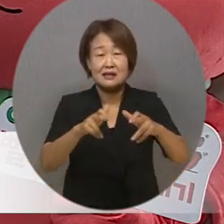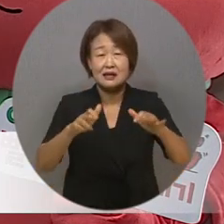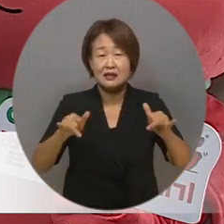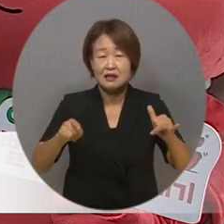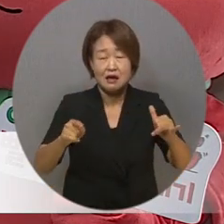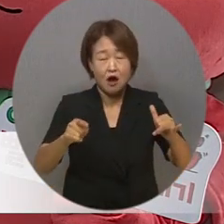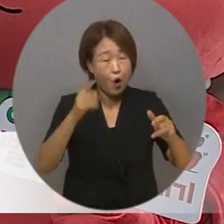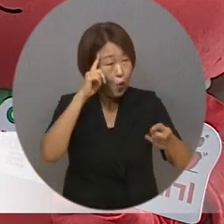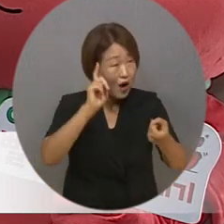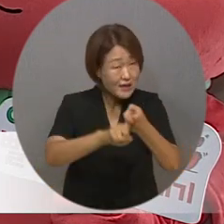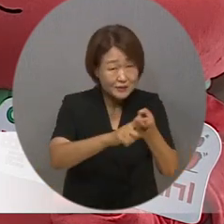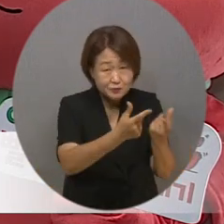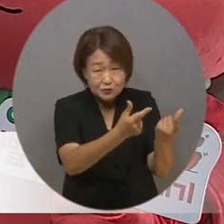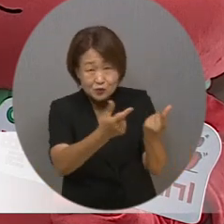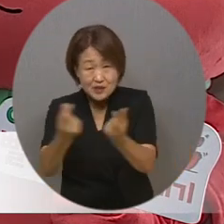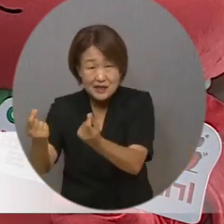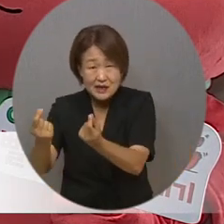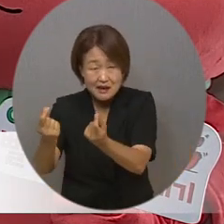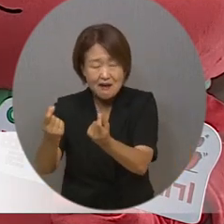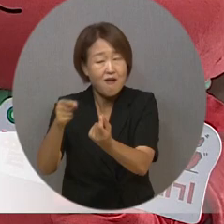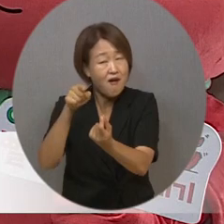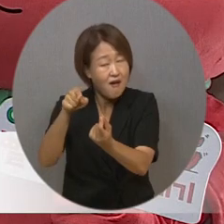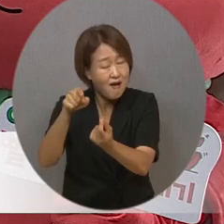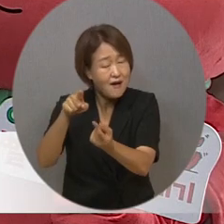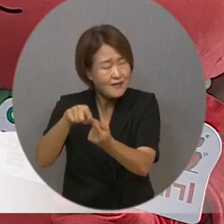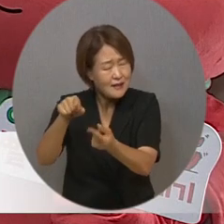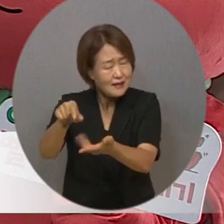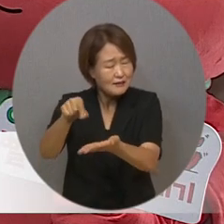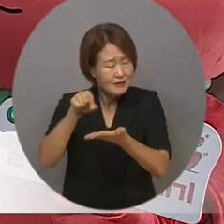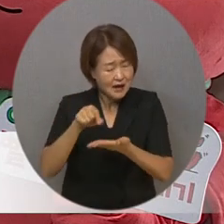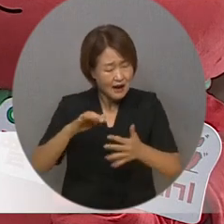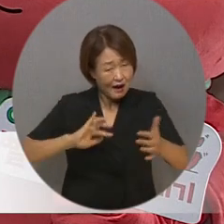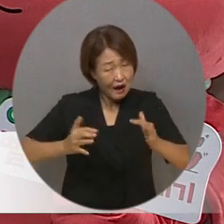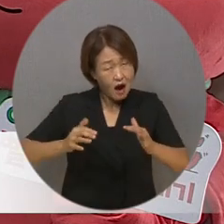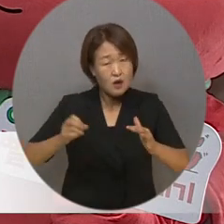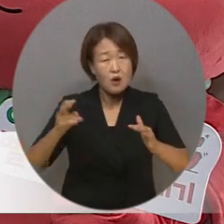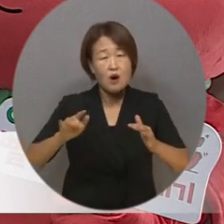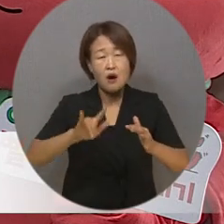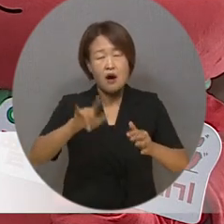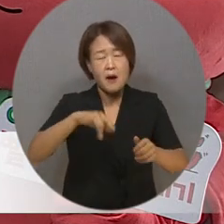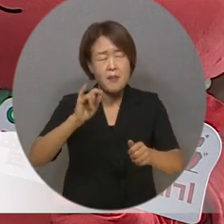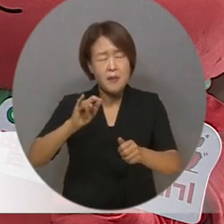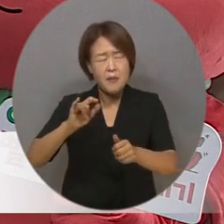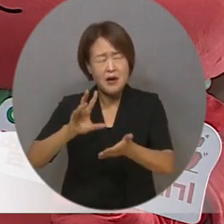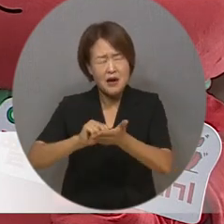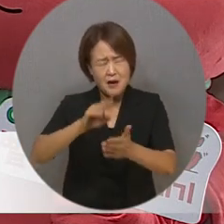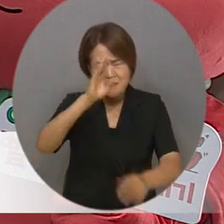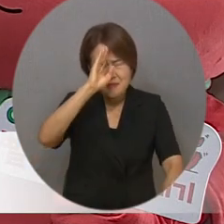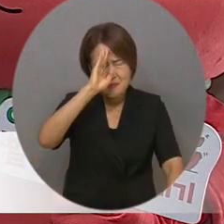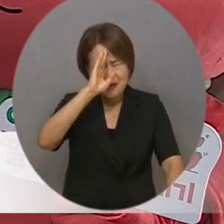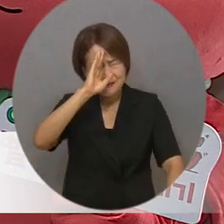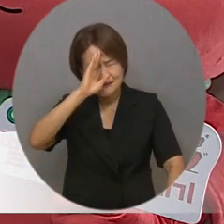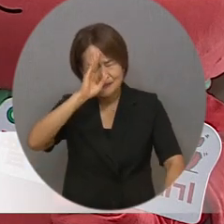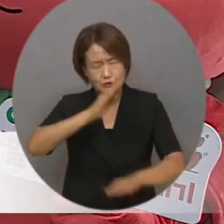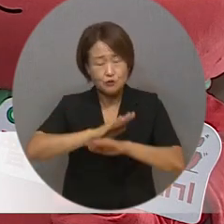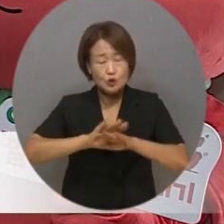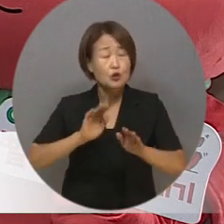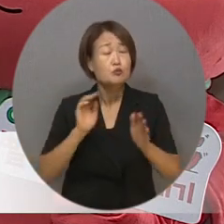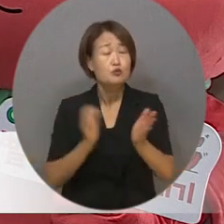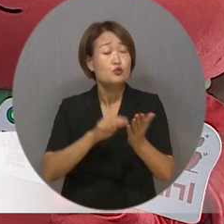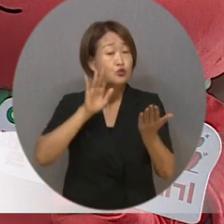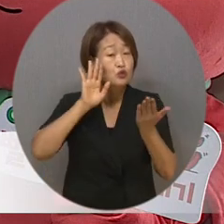장애인들의 공통 관심사를 논의할 뿐 아니라 코로나19를 극복한 후 처음으로 얼굴을